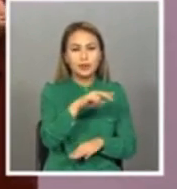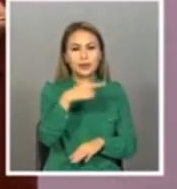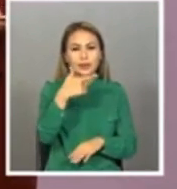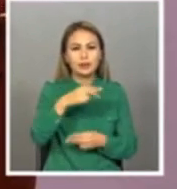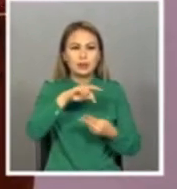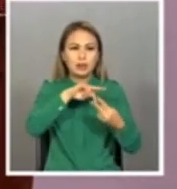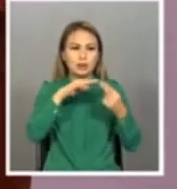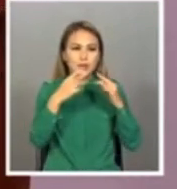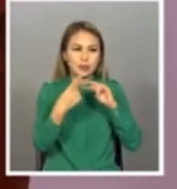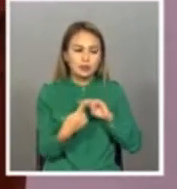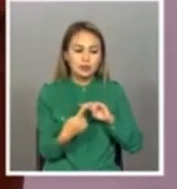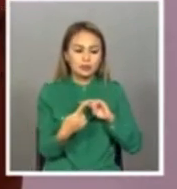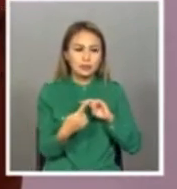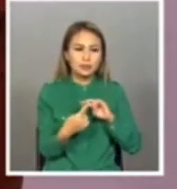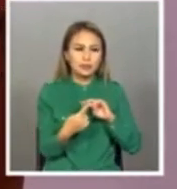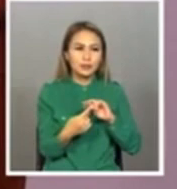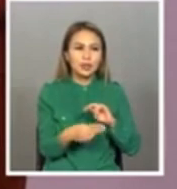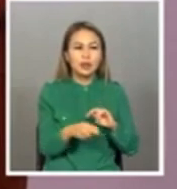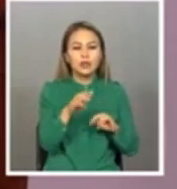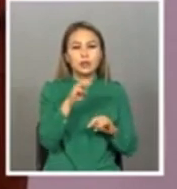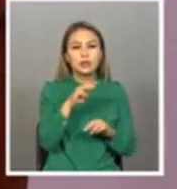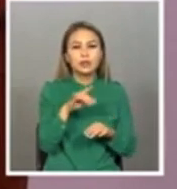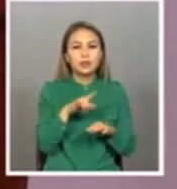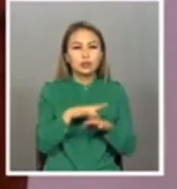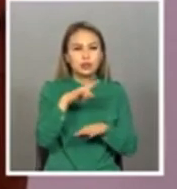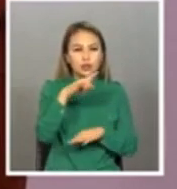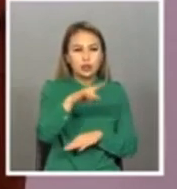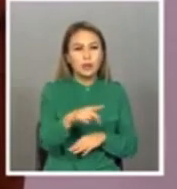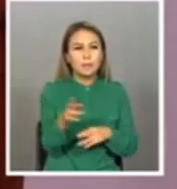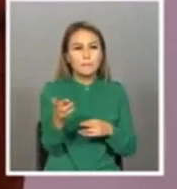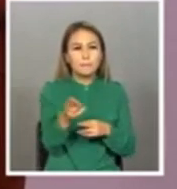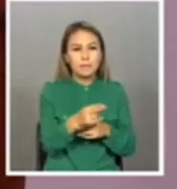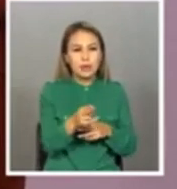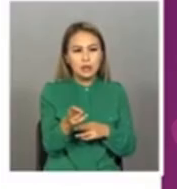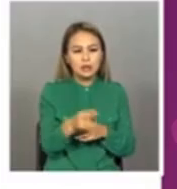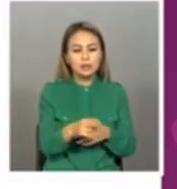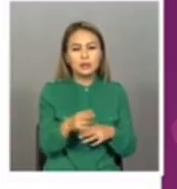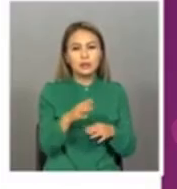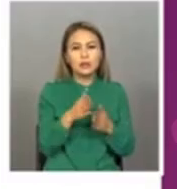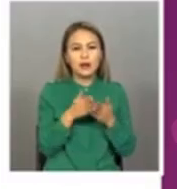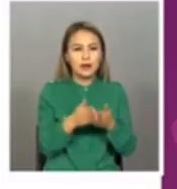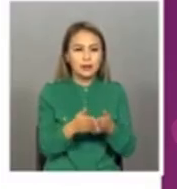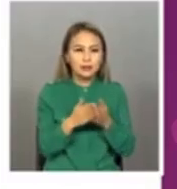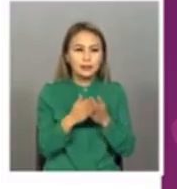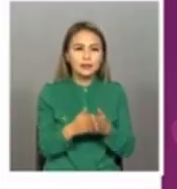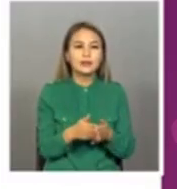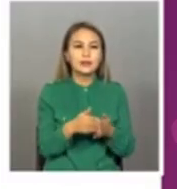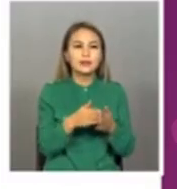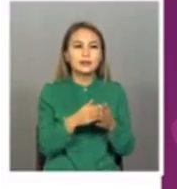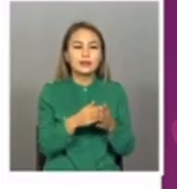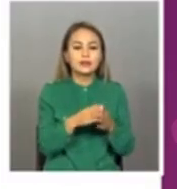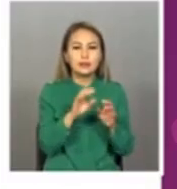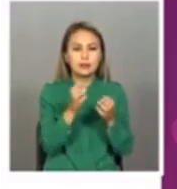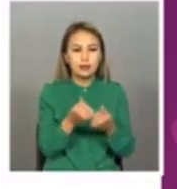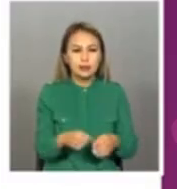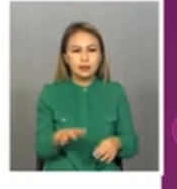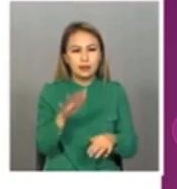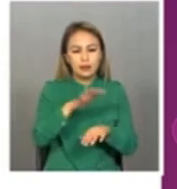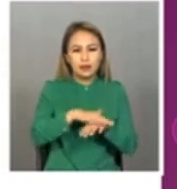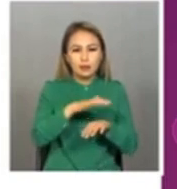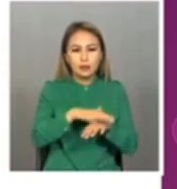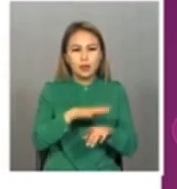айналды. Ал тігішақ, балық, қайық, сирақ, қақпақ сөздеріндегі